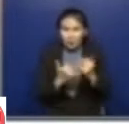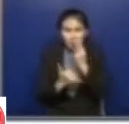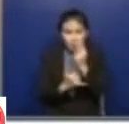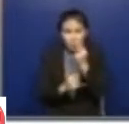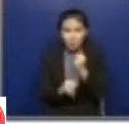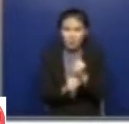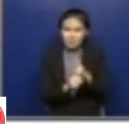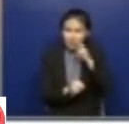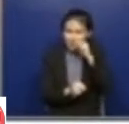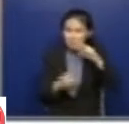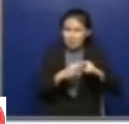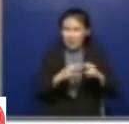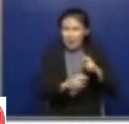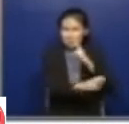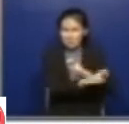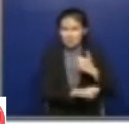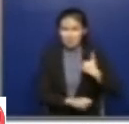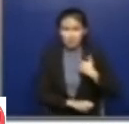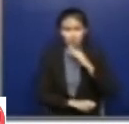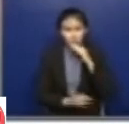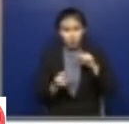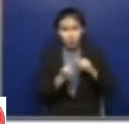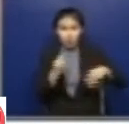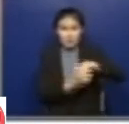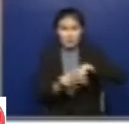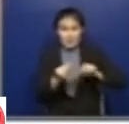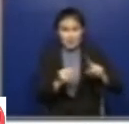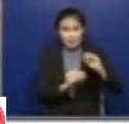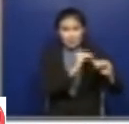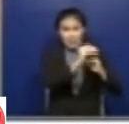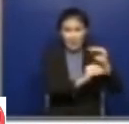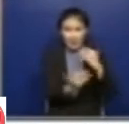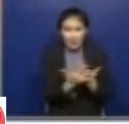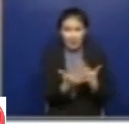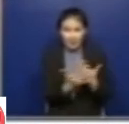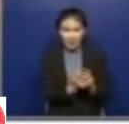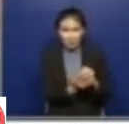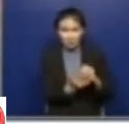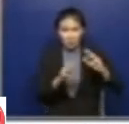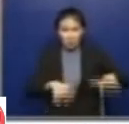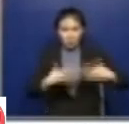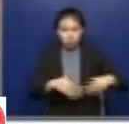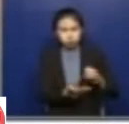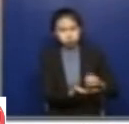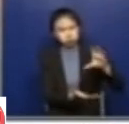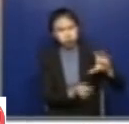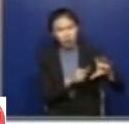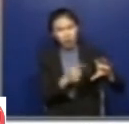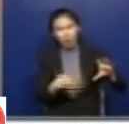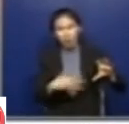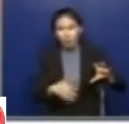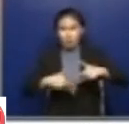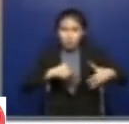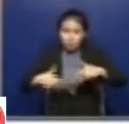ในด้านเศรษฐกิจที่ถึงแม้ว่าจะเติบโตขึ้นแต่ก็ทำให้เงินเฟ้อในท้องถิ่นจนชาวบ้านเดิมไม่สาม